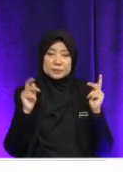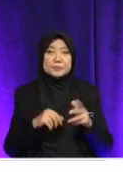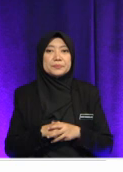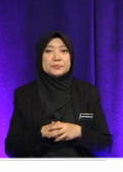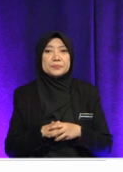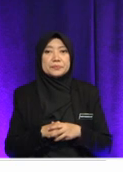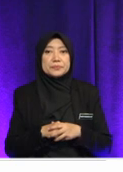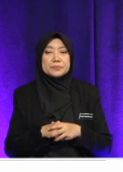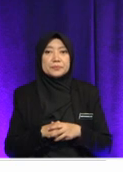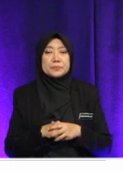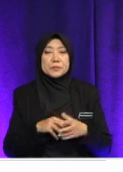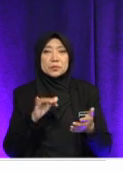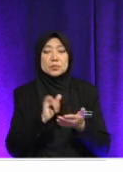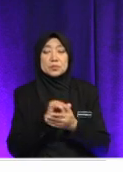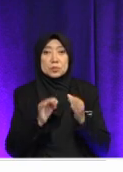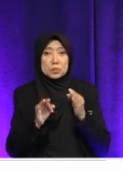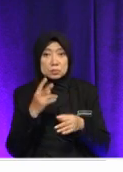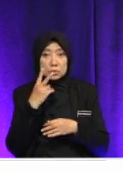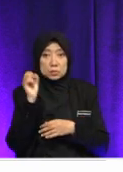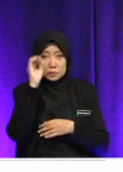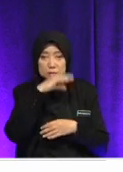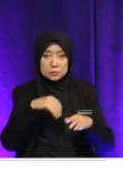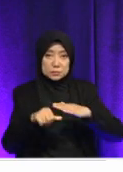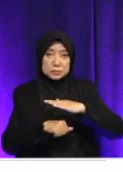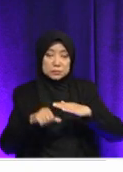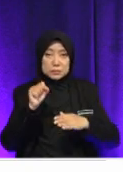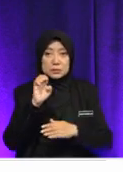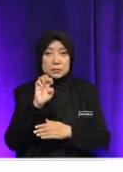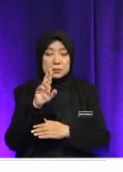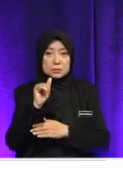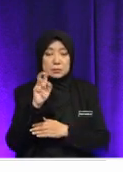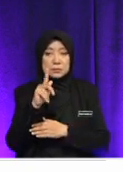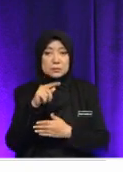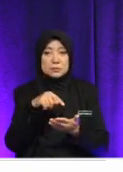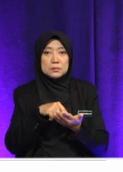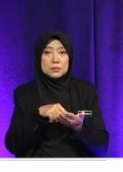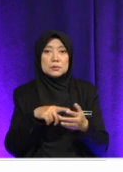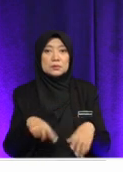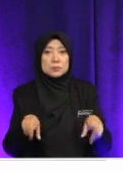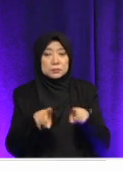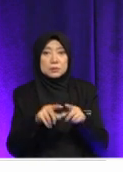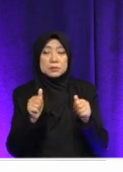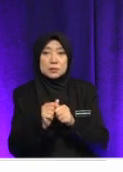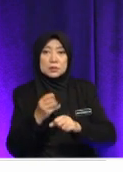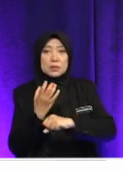ya ini sebenarnya kalau kita tengok Syifa asas serambi ini dia lebih kurang sama dengan